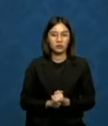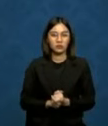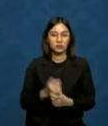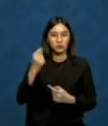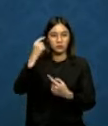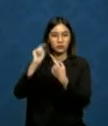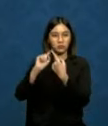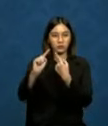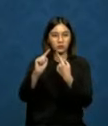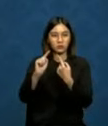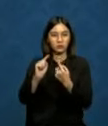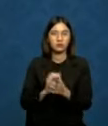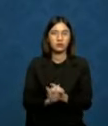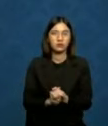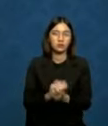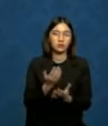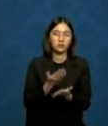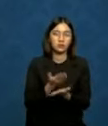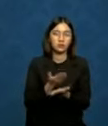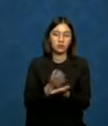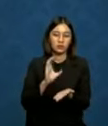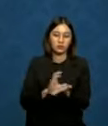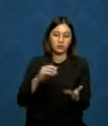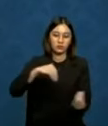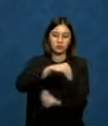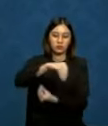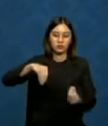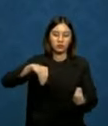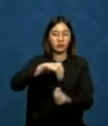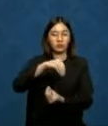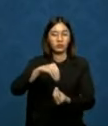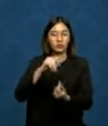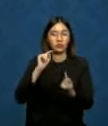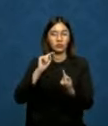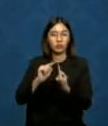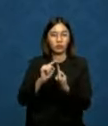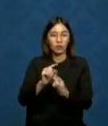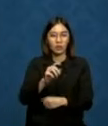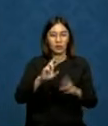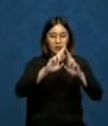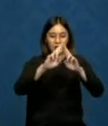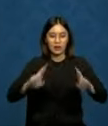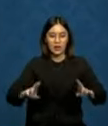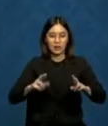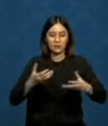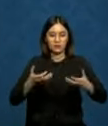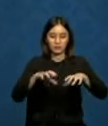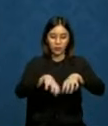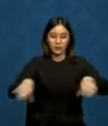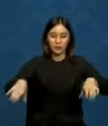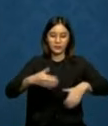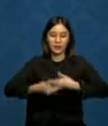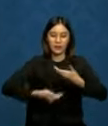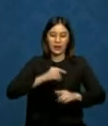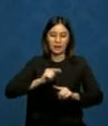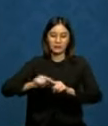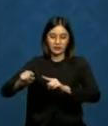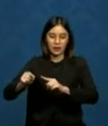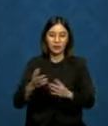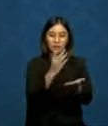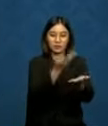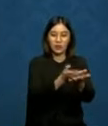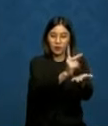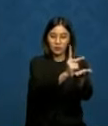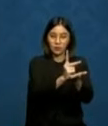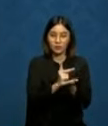ว่าเพื่อให้ใช้เป็นกองทุนหมุนเวียนให้กับสถานประกอบกิจการเอาไปใช้กู้